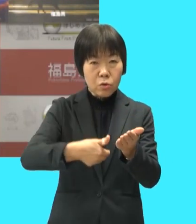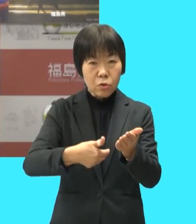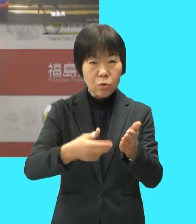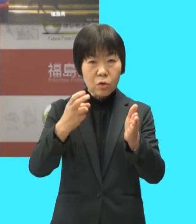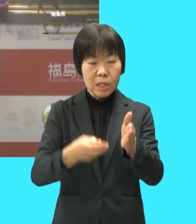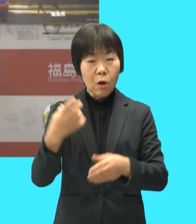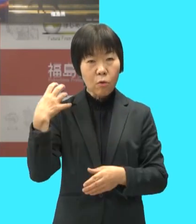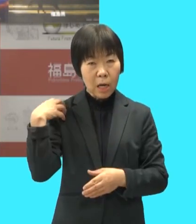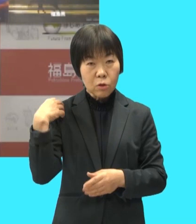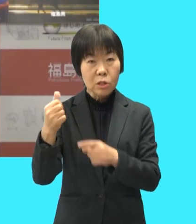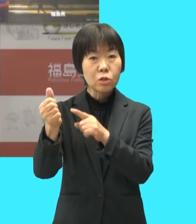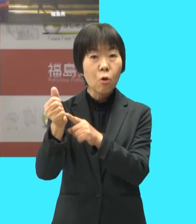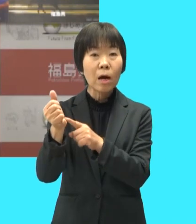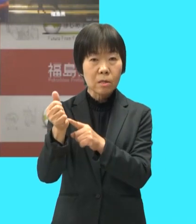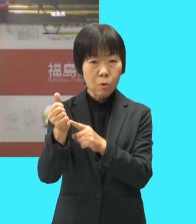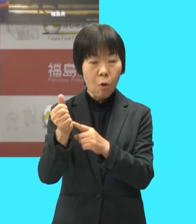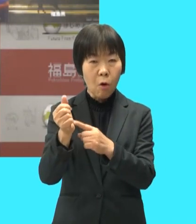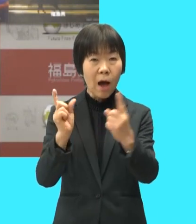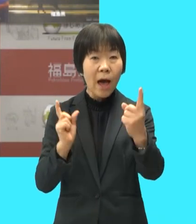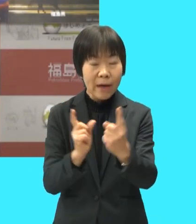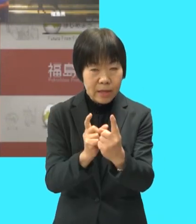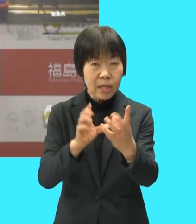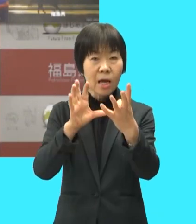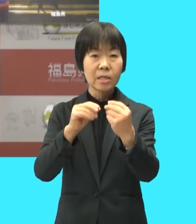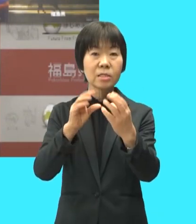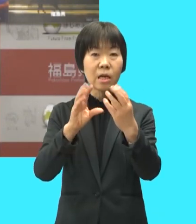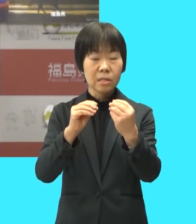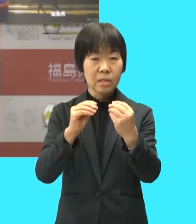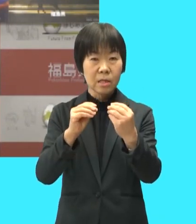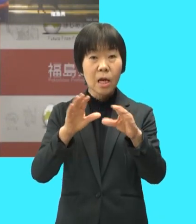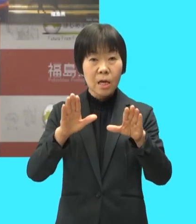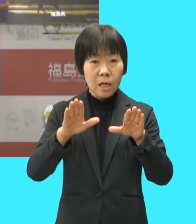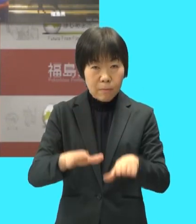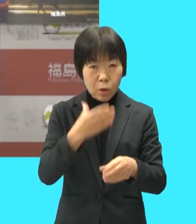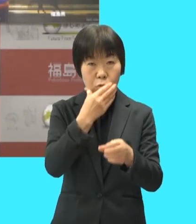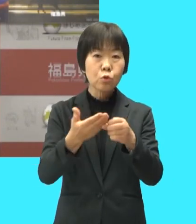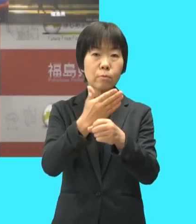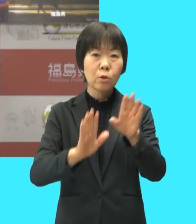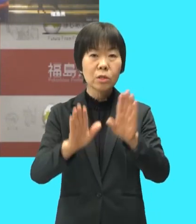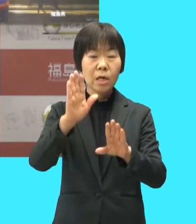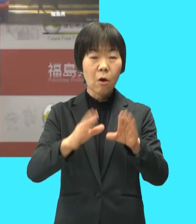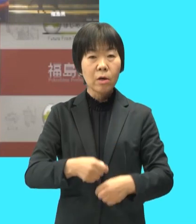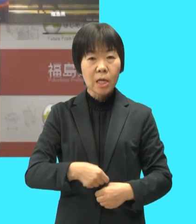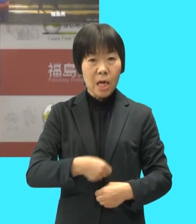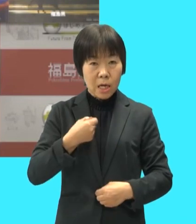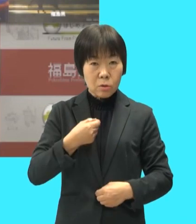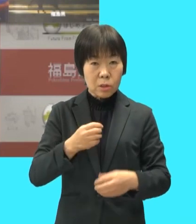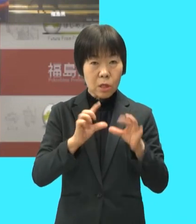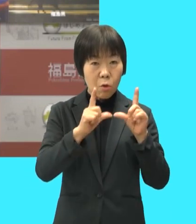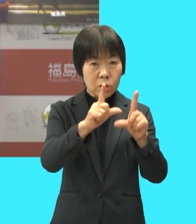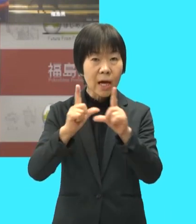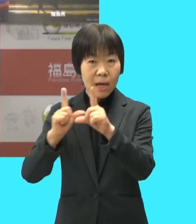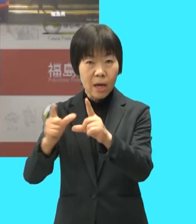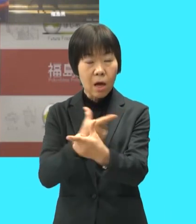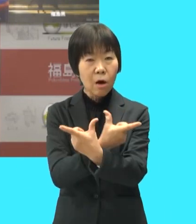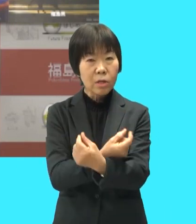している長官と直接面談をし、今の福島の姿を正確に伝え、お互い